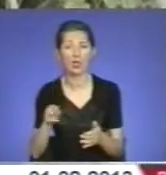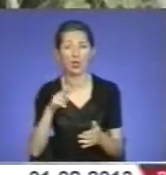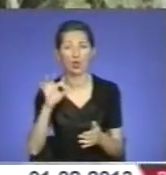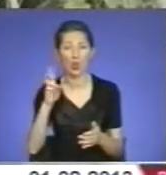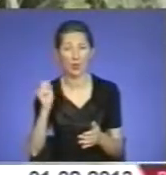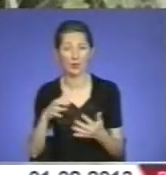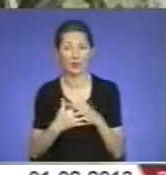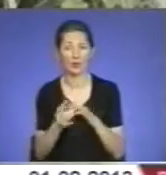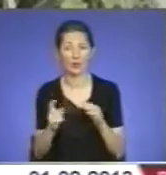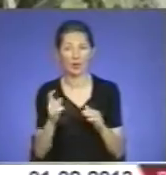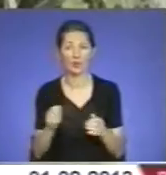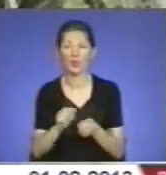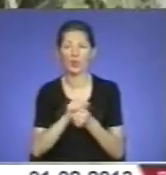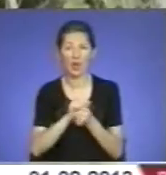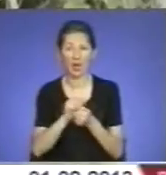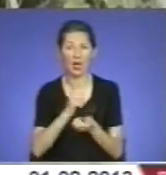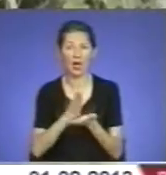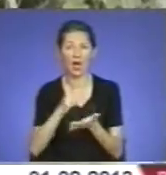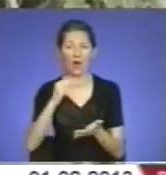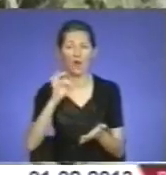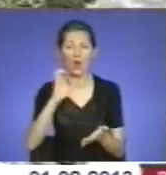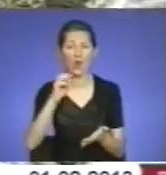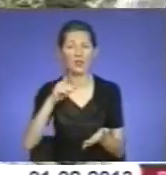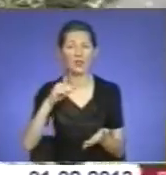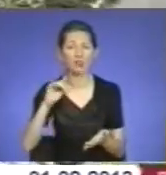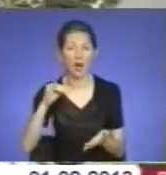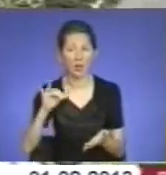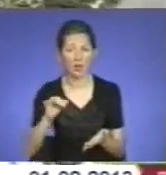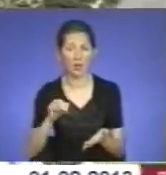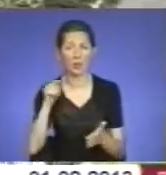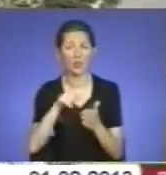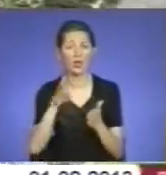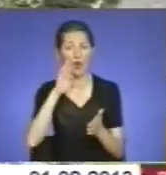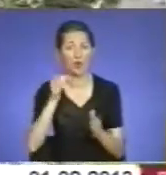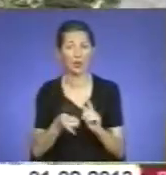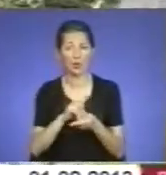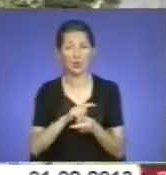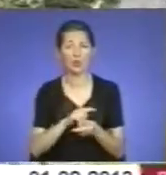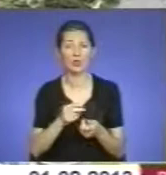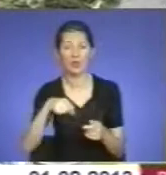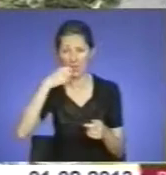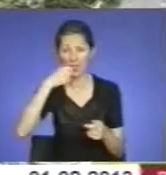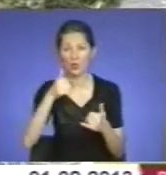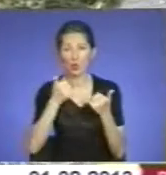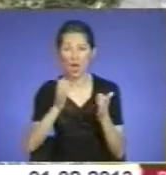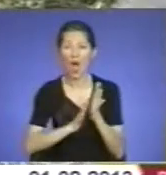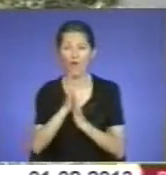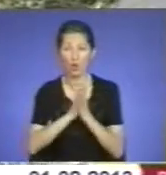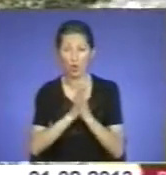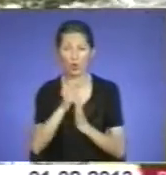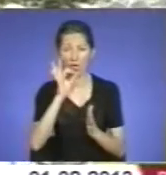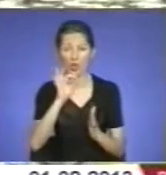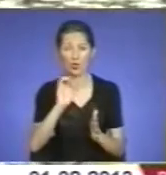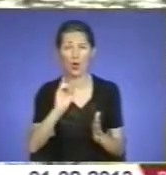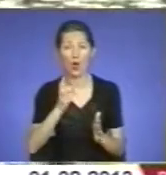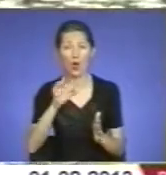засоби містять фосфати. Потрапляючи до ставу, вони перетворюються на поживні речовини для водоростей, кажуть екологи. До кінця літа